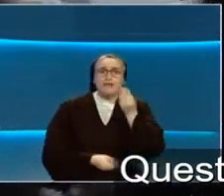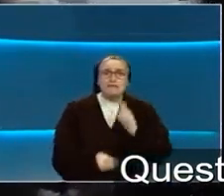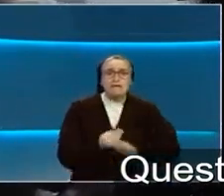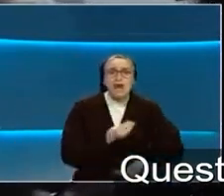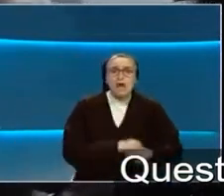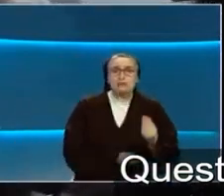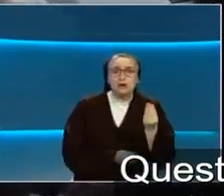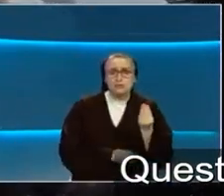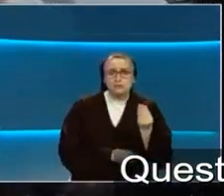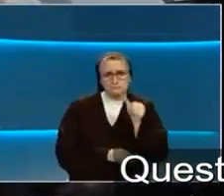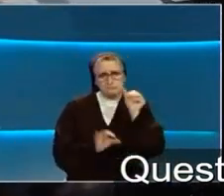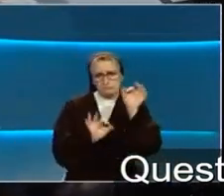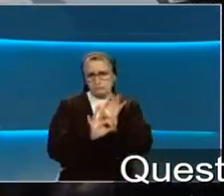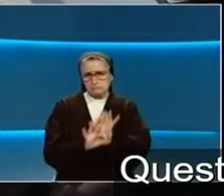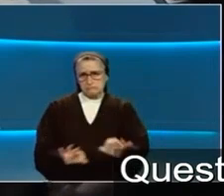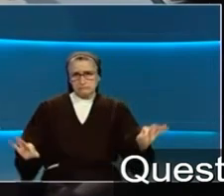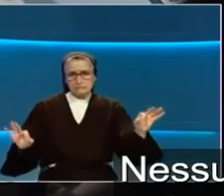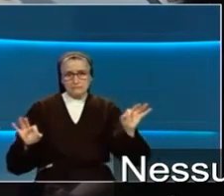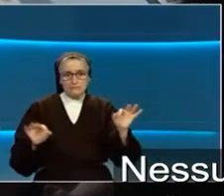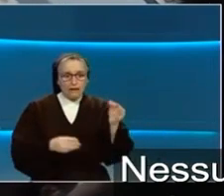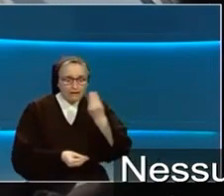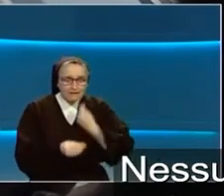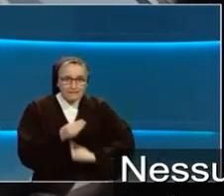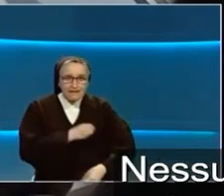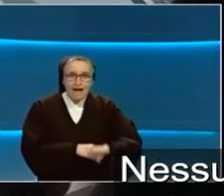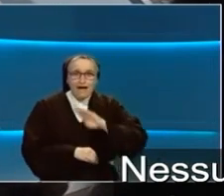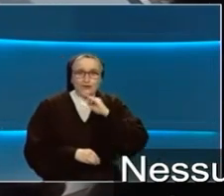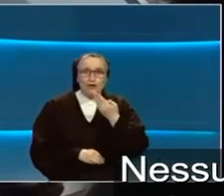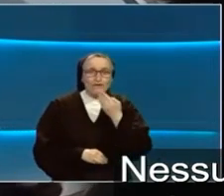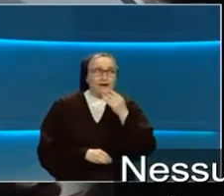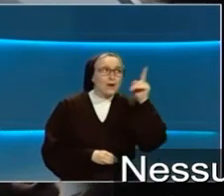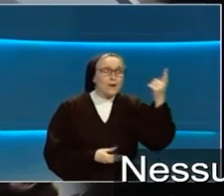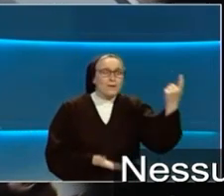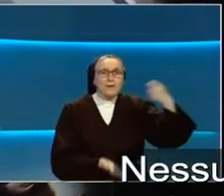profuit, nisi redimi